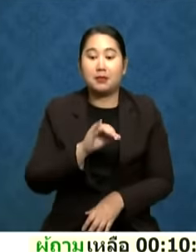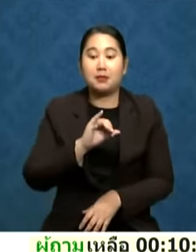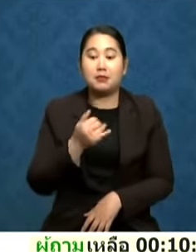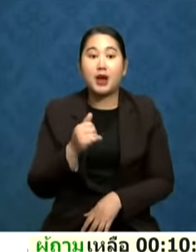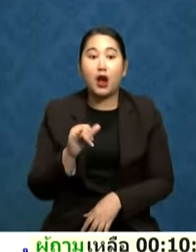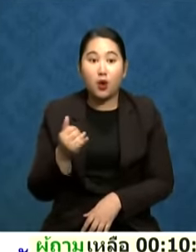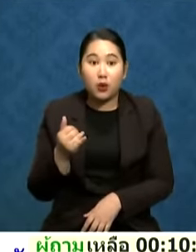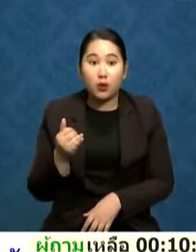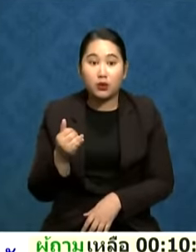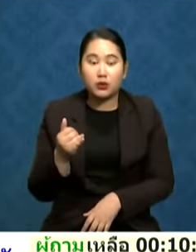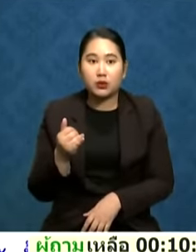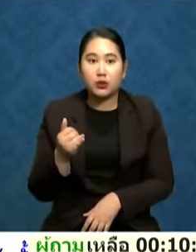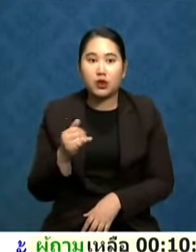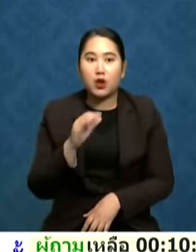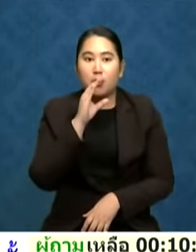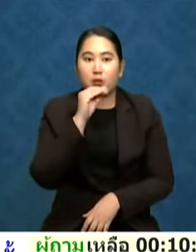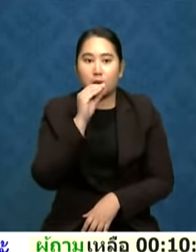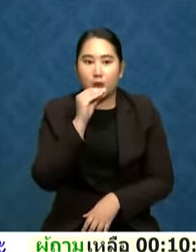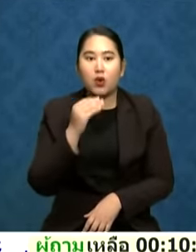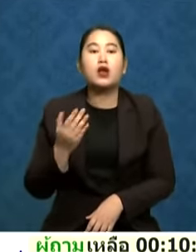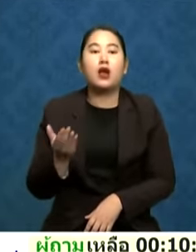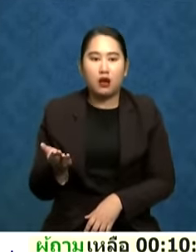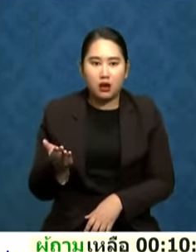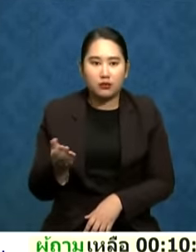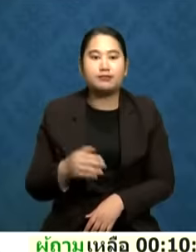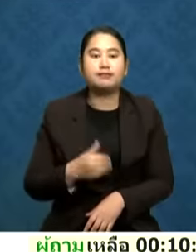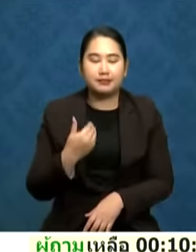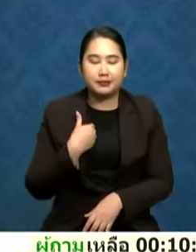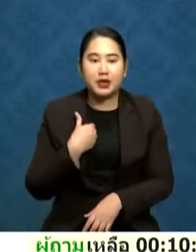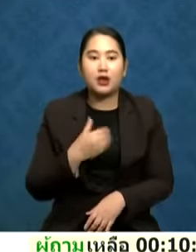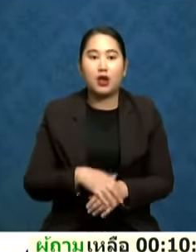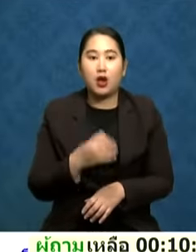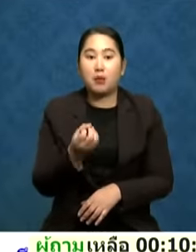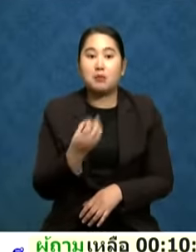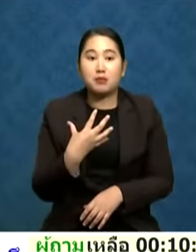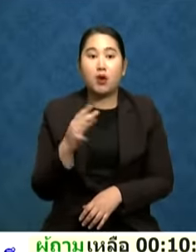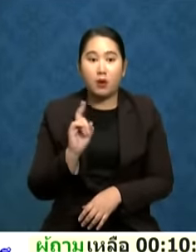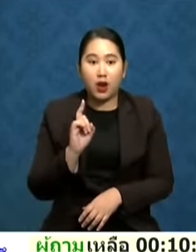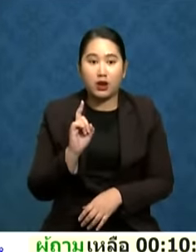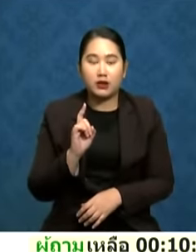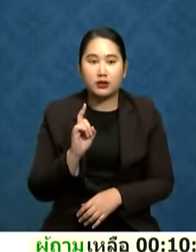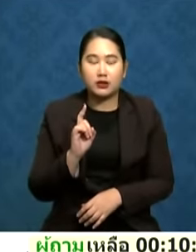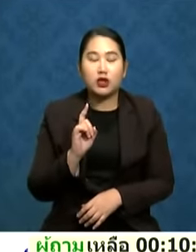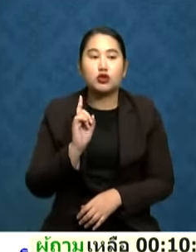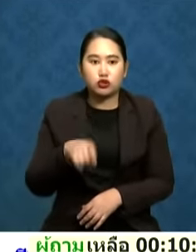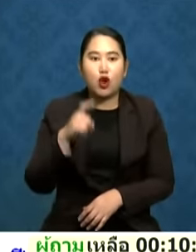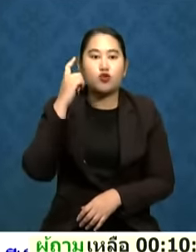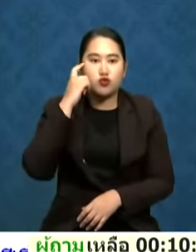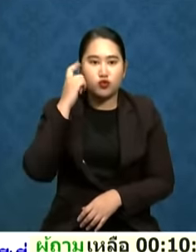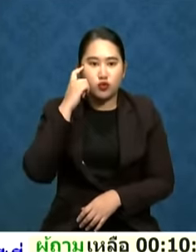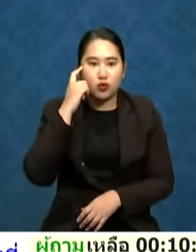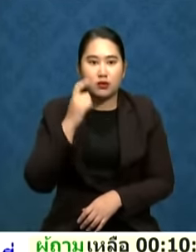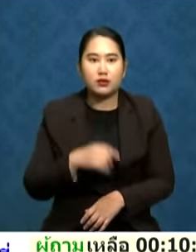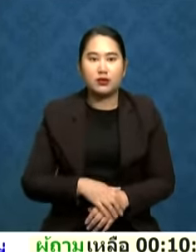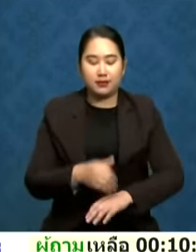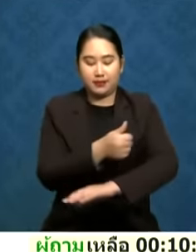ฮะ ถึงขนาดพูดกับท่านละมอดนว่าอย่างน้อยทสุดเน ก็ให้ได้รู้ว่าใครบ้าง